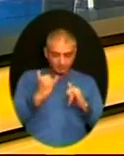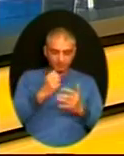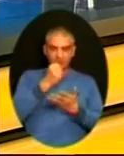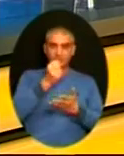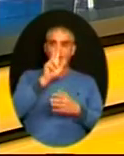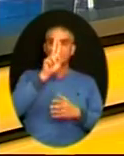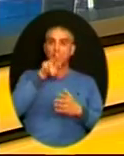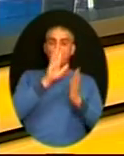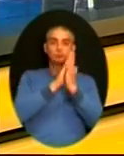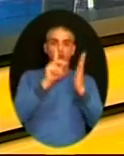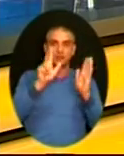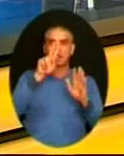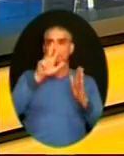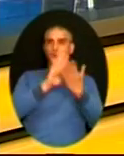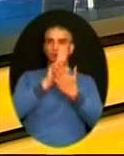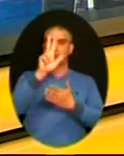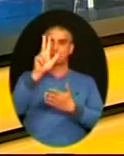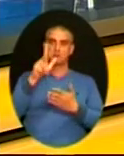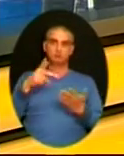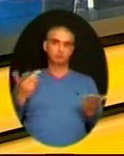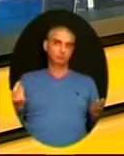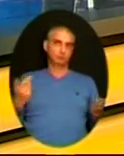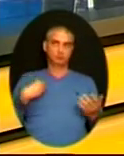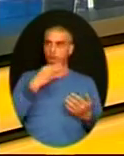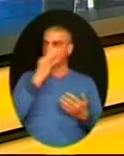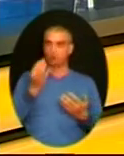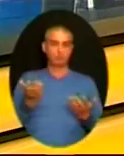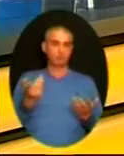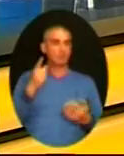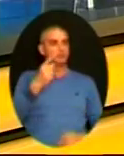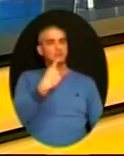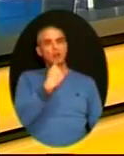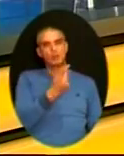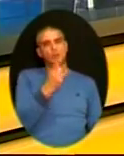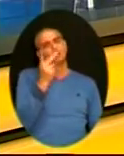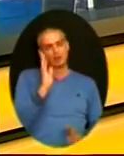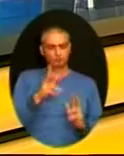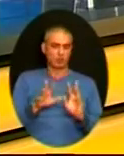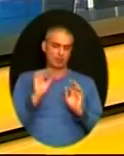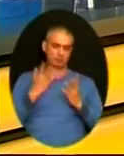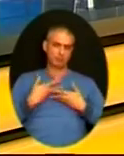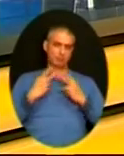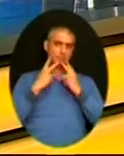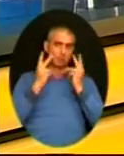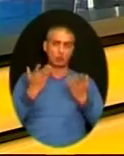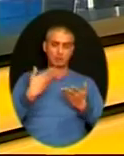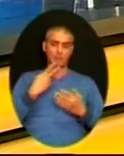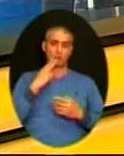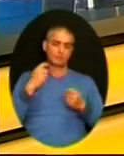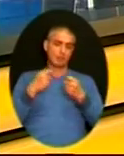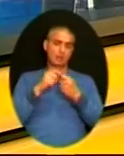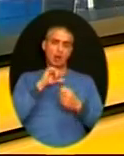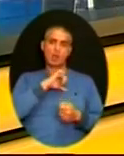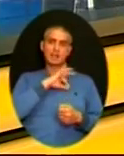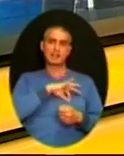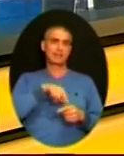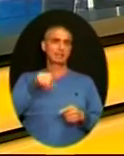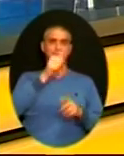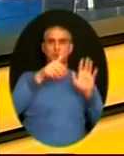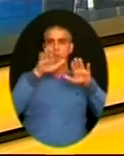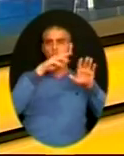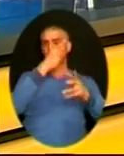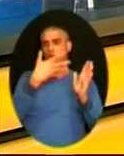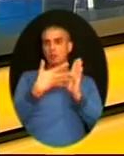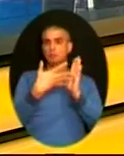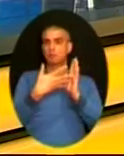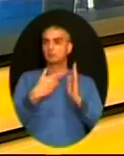תקציב 17-18. אז אתה בעצם שואל, אומר, אתה בעצם אומר זה פתיר, גם קיבלנו הבטחה, הכל תלוי באינטרסים של ראש הממשלה